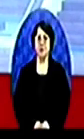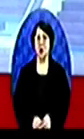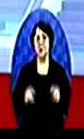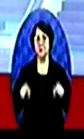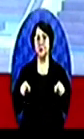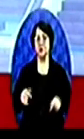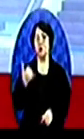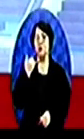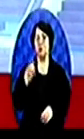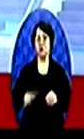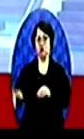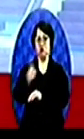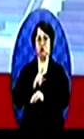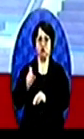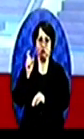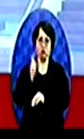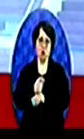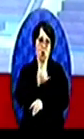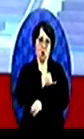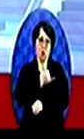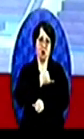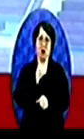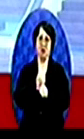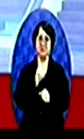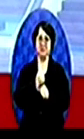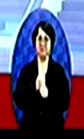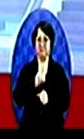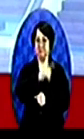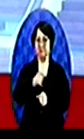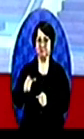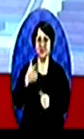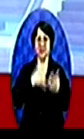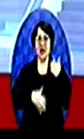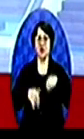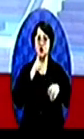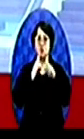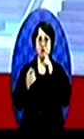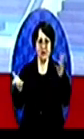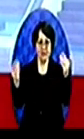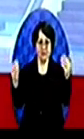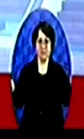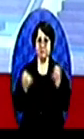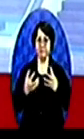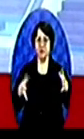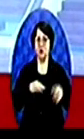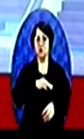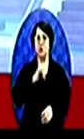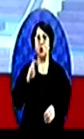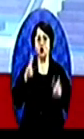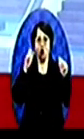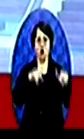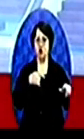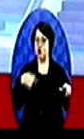Өнөөдөр нийслэлийн удирдах ажилтны ээлжид шуурхай зөвлөгөөн боллоо. Зөвлөгөөнөөс нийслэлийн засаг дарга, туулголын онцгой хамгаалалтын бүсэд олгосон газрын